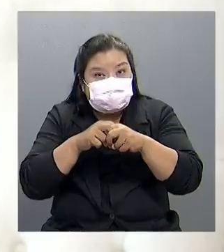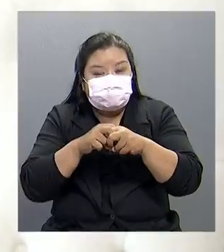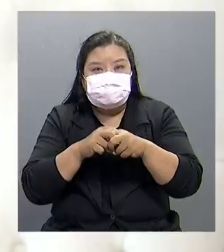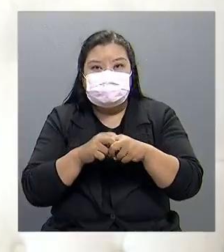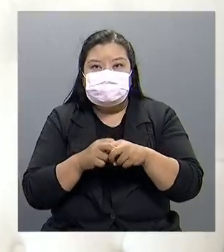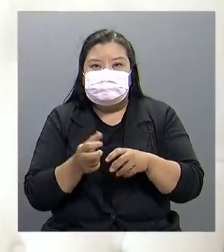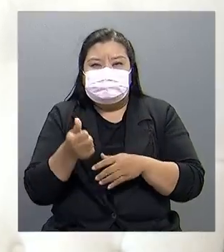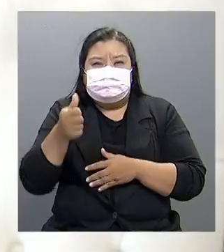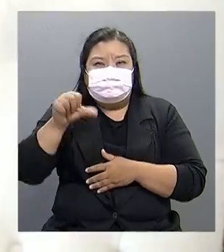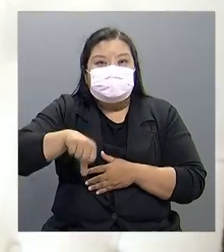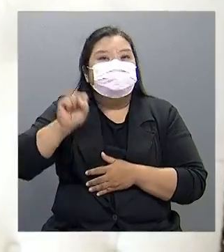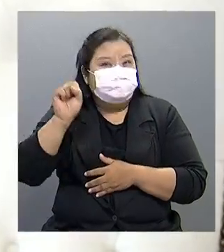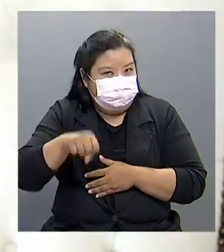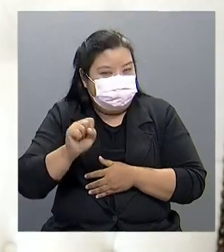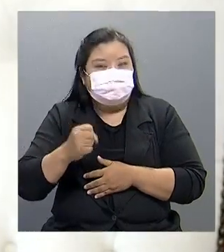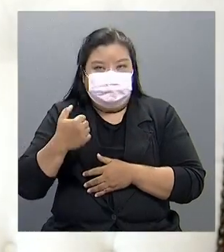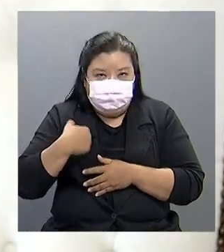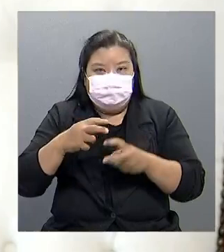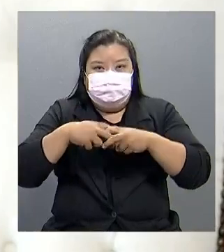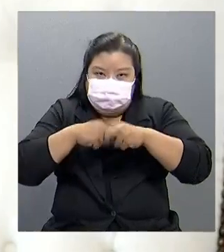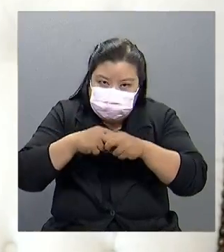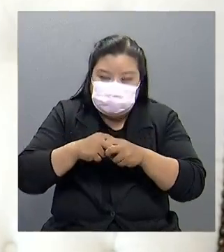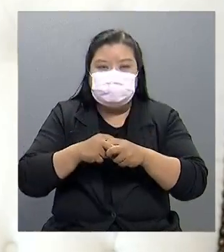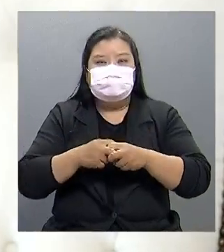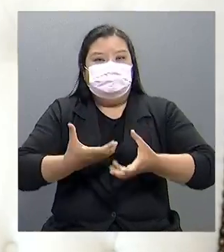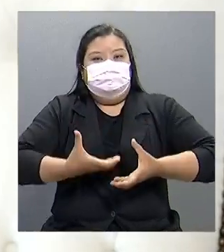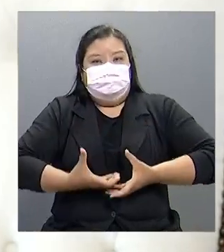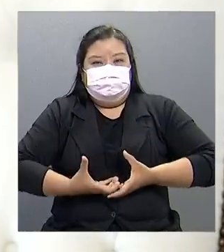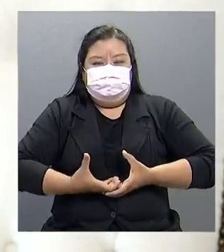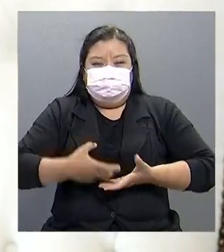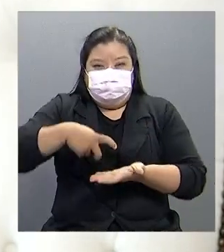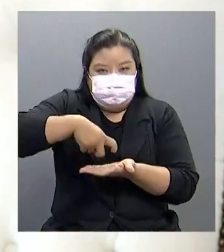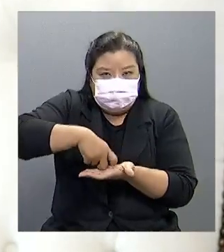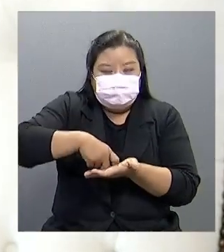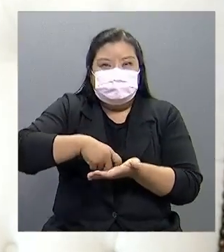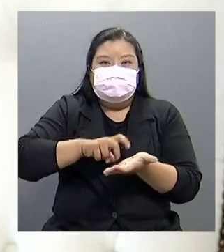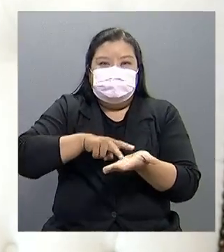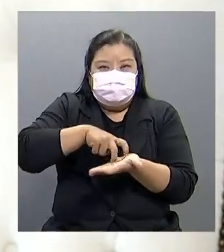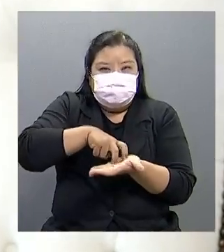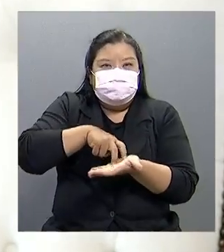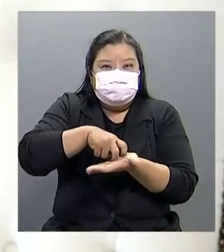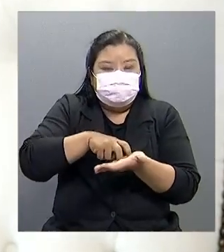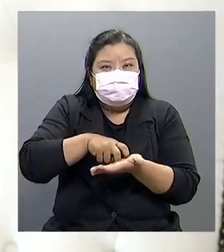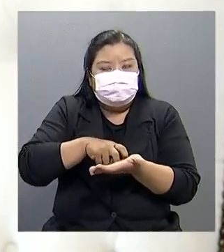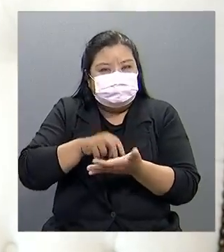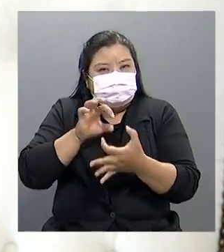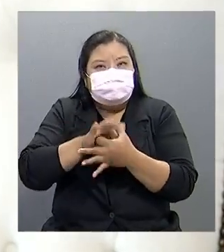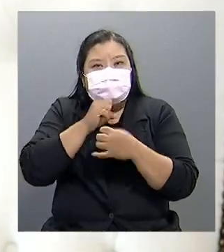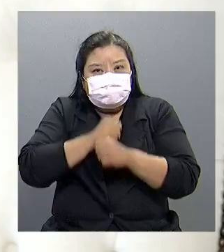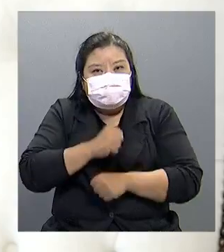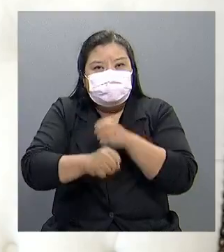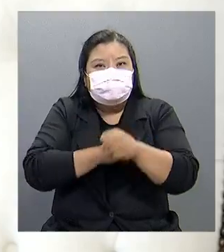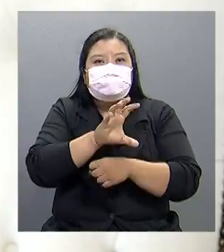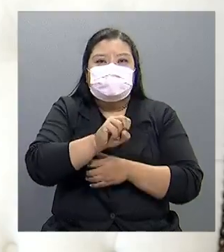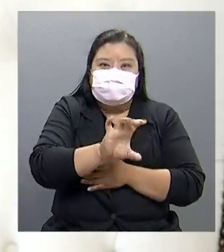ใช่คือใช้เยอะมีแรงกดลงเยอ ะ แล้วก็เริ่มเข่าเสื่อมเนื่องจากพออายุประมาณสัก58 60 65